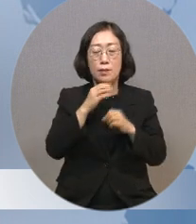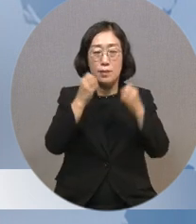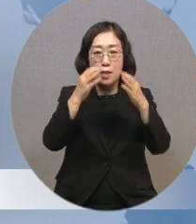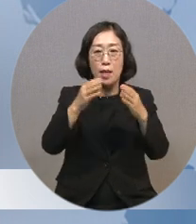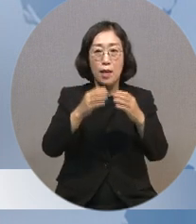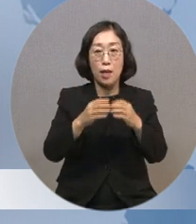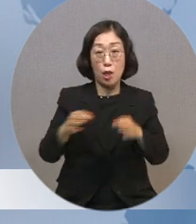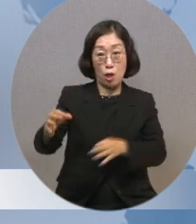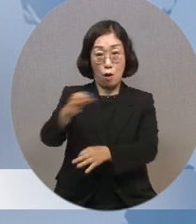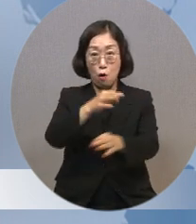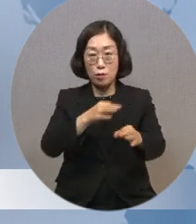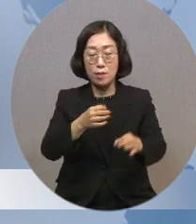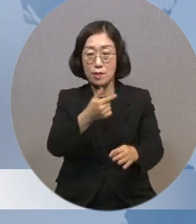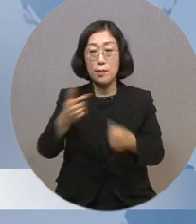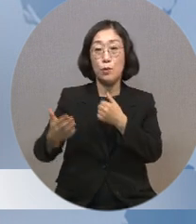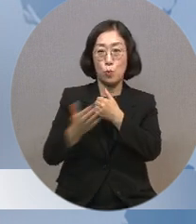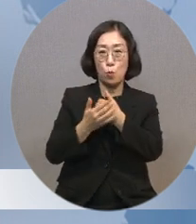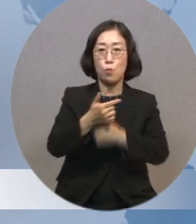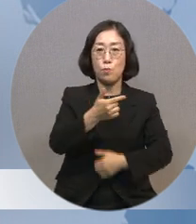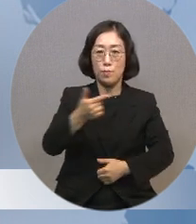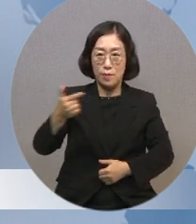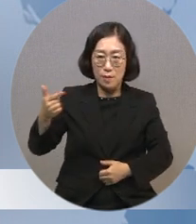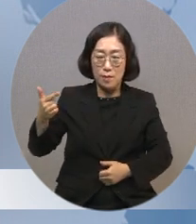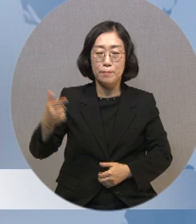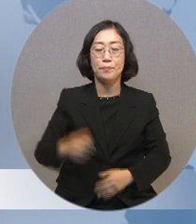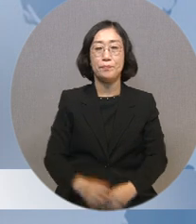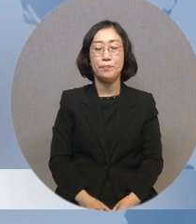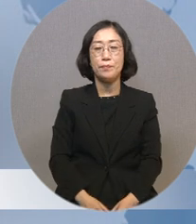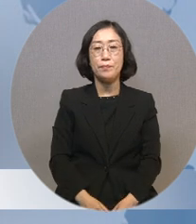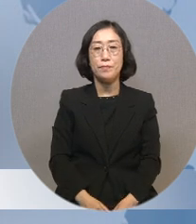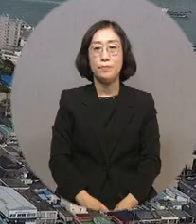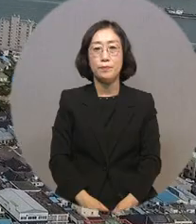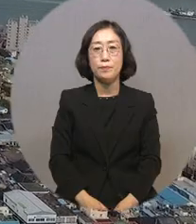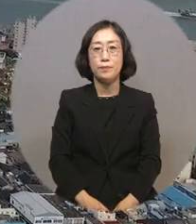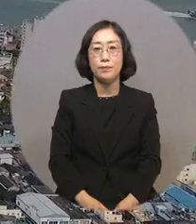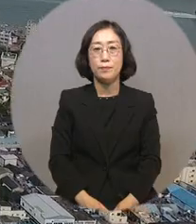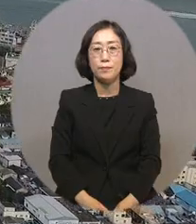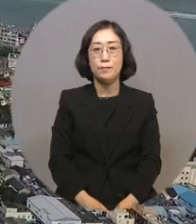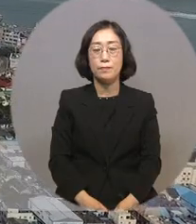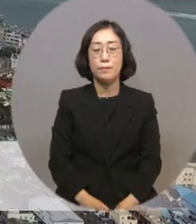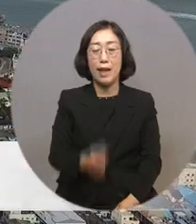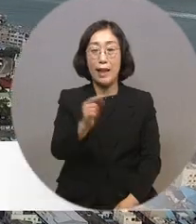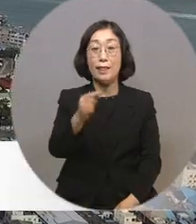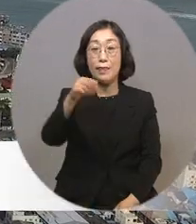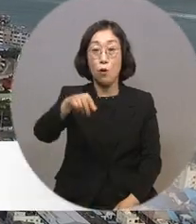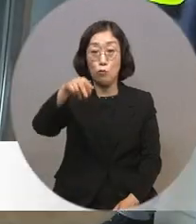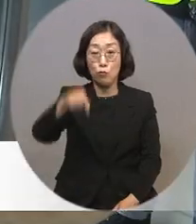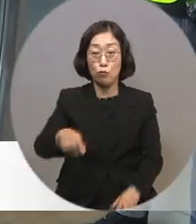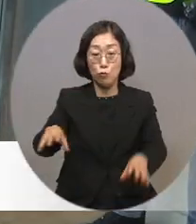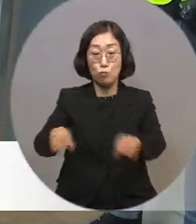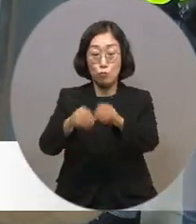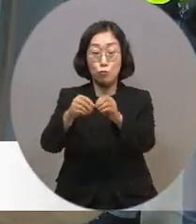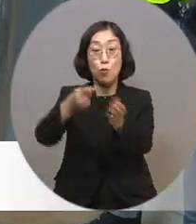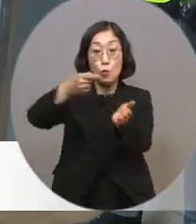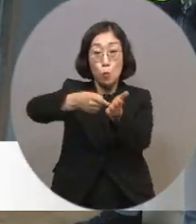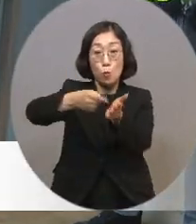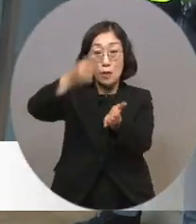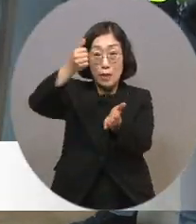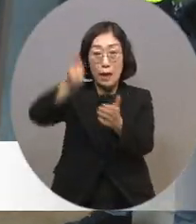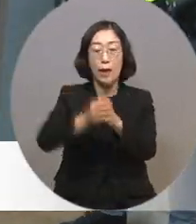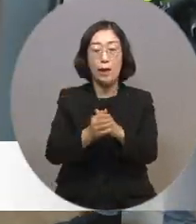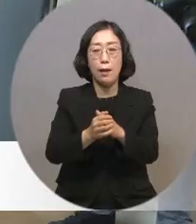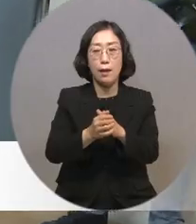바람을 불러일으킬 것으로 기대됩니다. 김채리 기자입니다. 한덕수 국무총리가 해상풍력